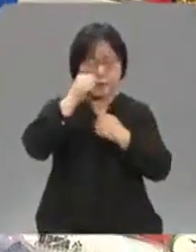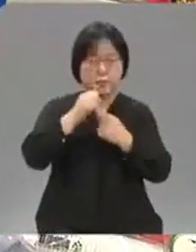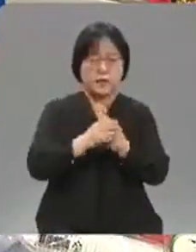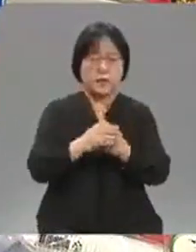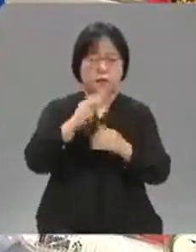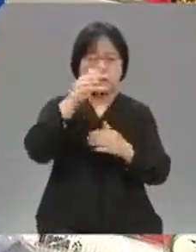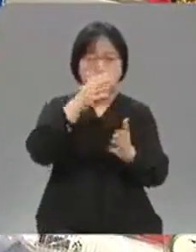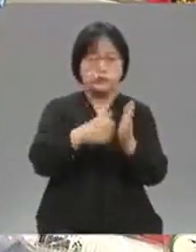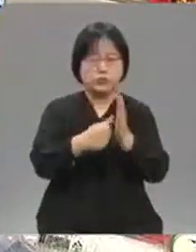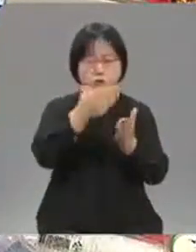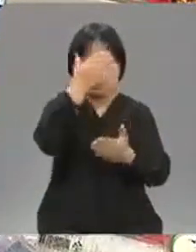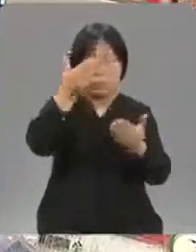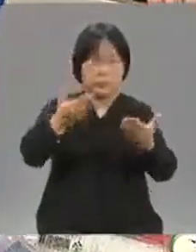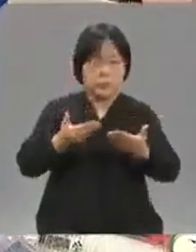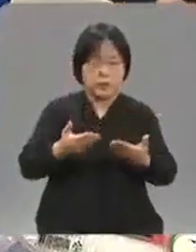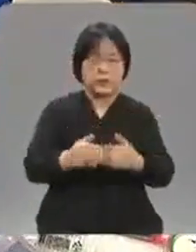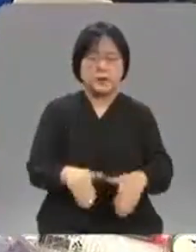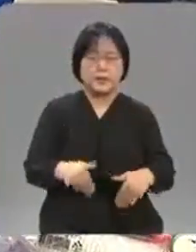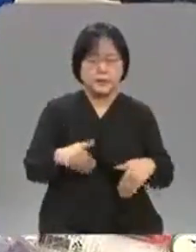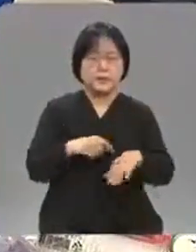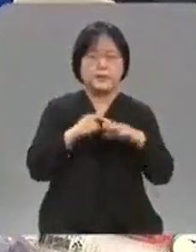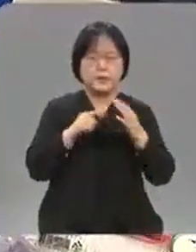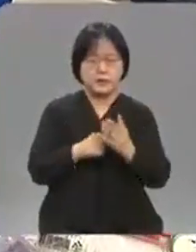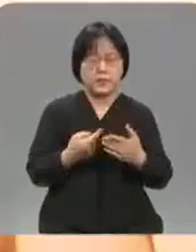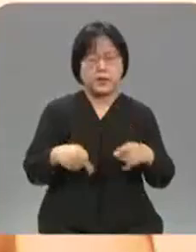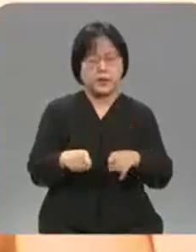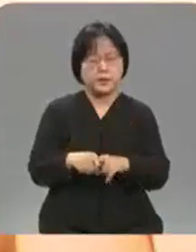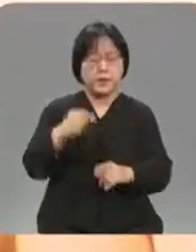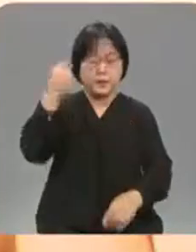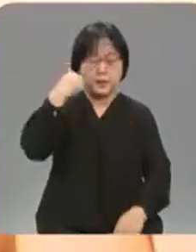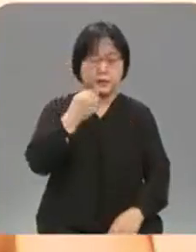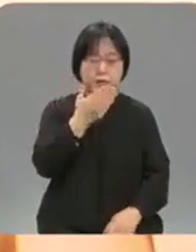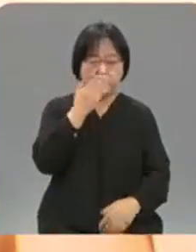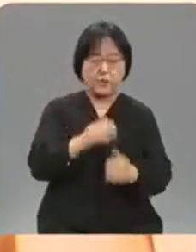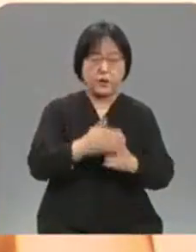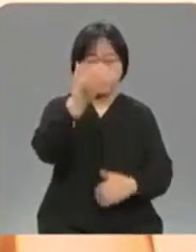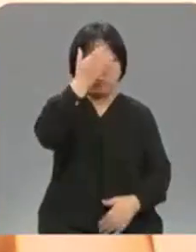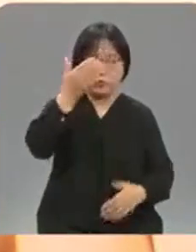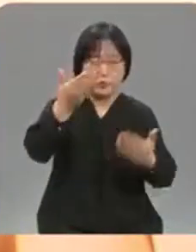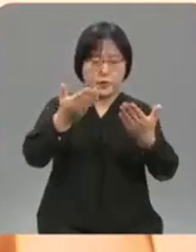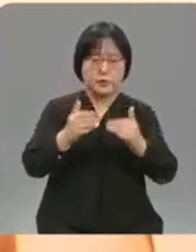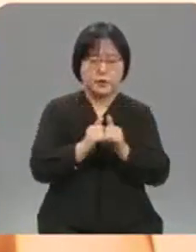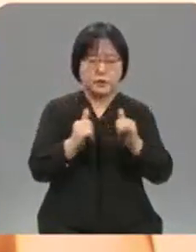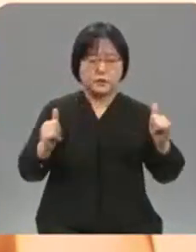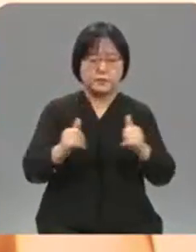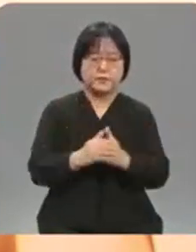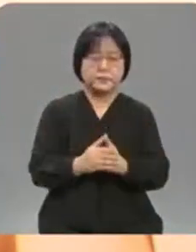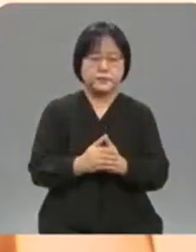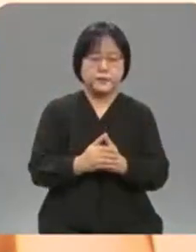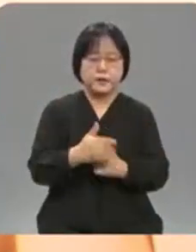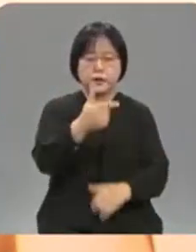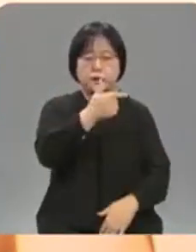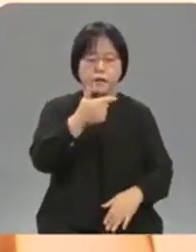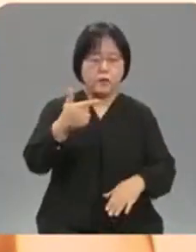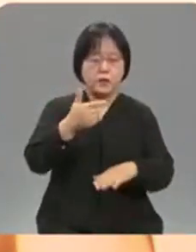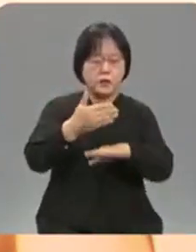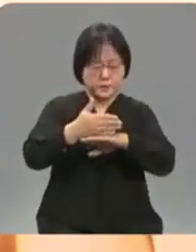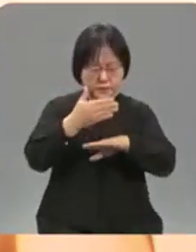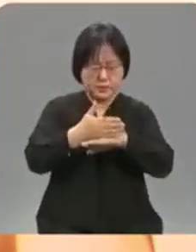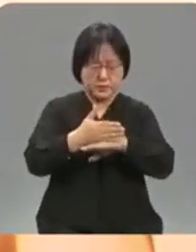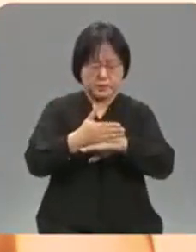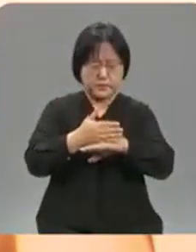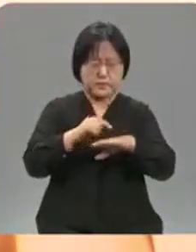물건을 기부받은 주민들은 따뜻한 인심도 함께 담아갑니다. 이렇게 기부해 주신 양분들한테도 고마운 마음이